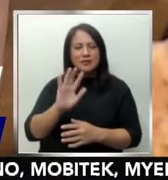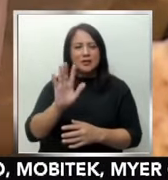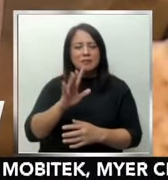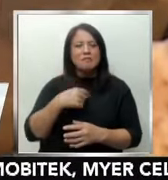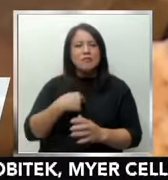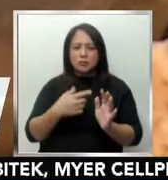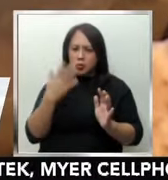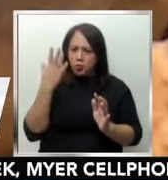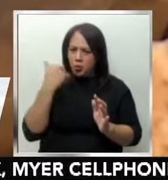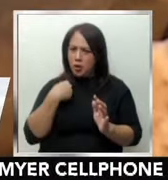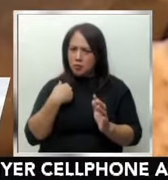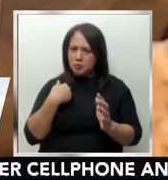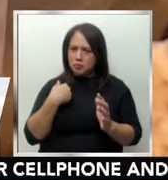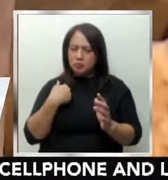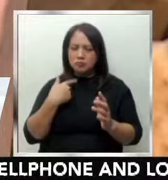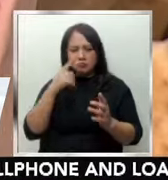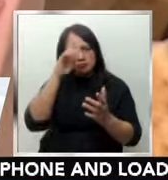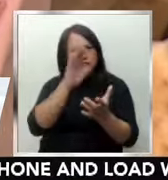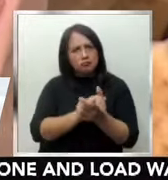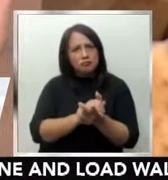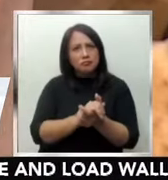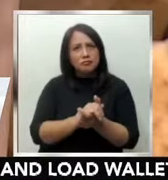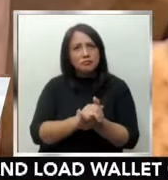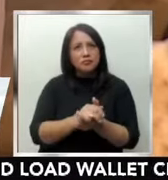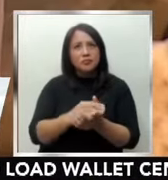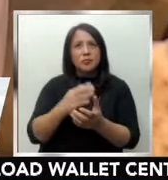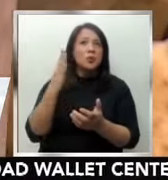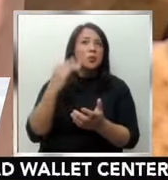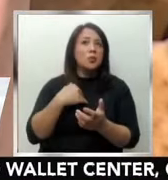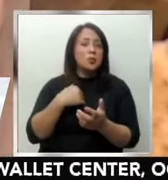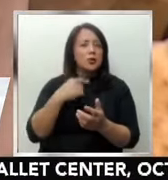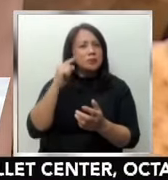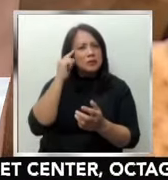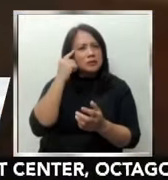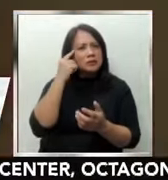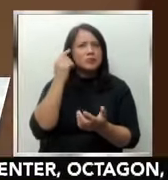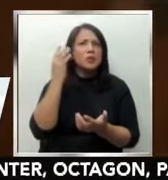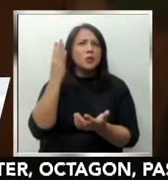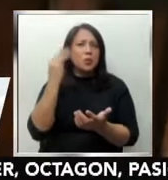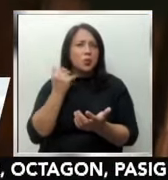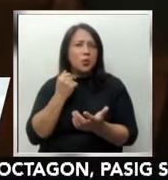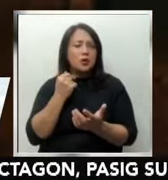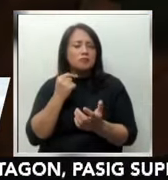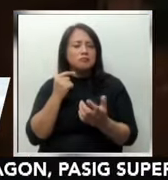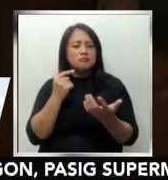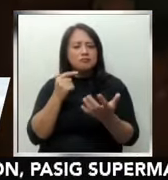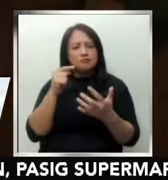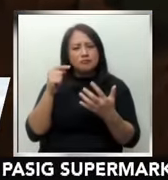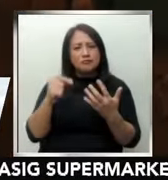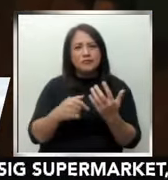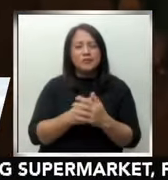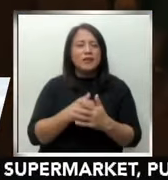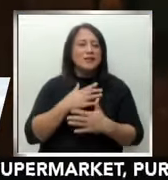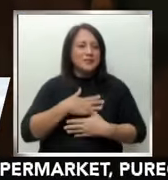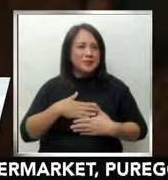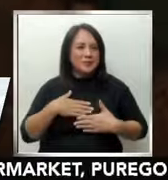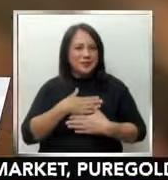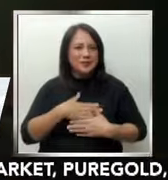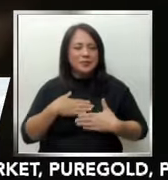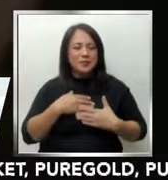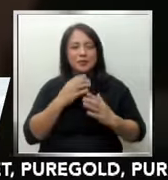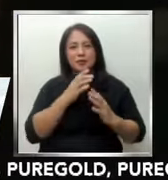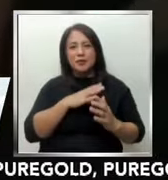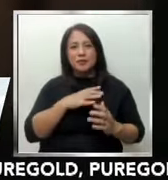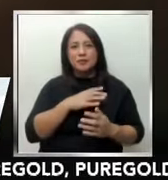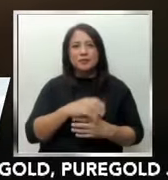ganito yung mga paniniwala niya kung bakit ganito siya mag-isip bakit ganito yung mga ginagawa niya Enjoy na enjoy rin sa kanyang karakter si riker